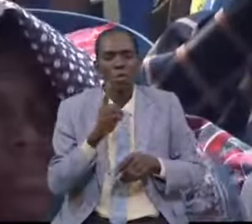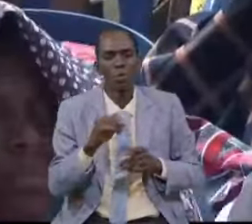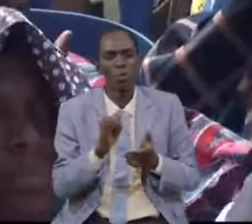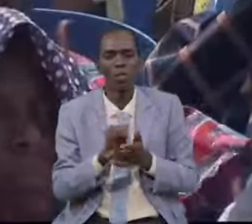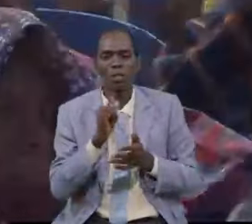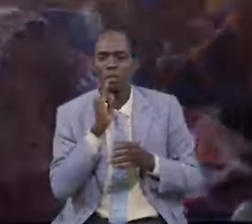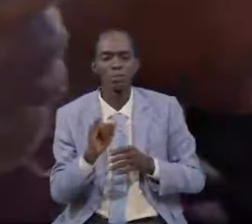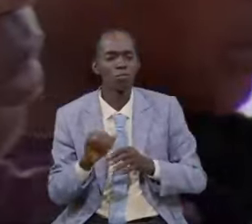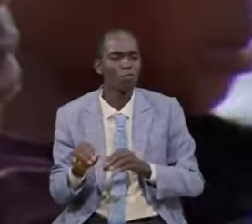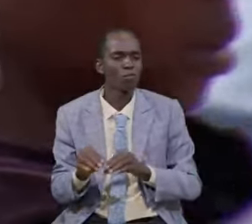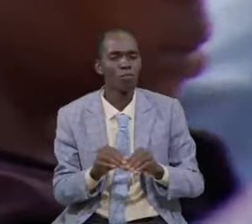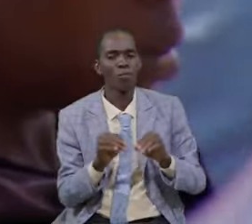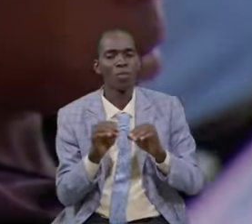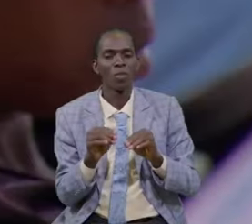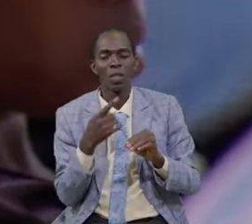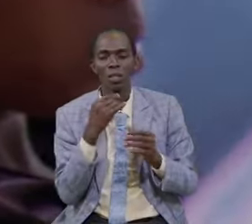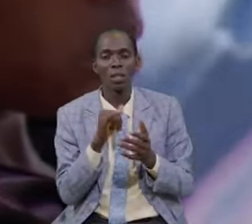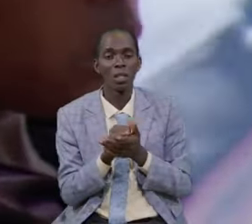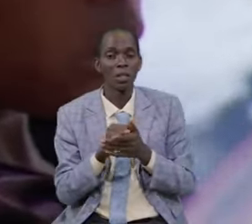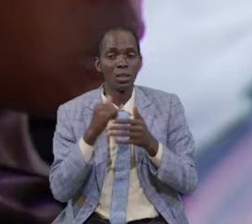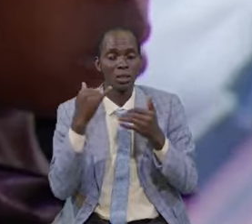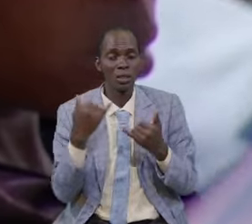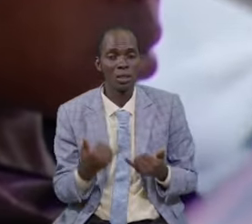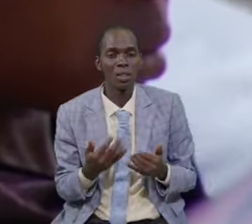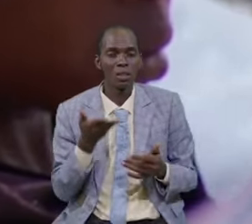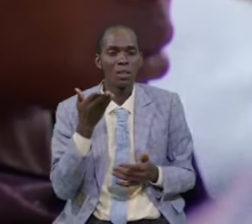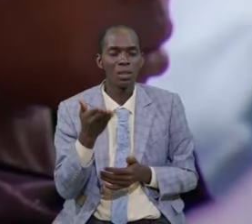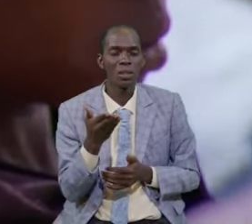maintenant que le monde, dans leur système,